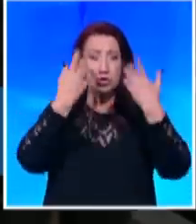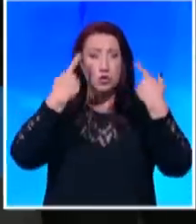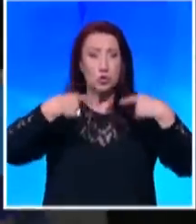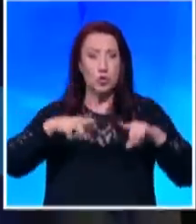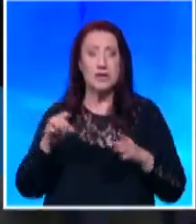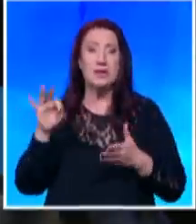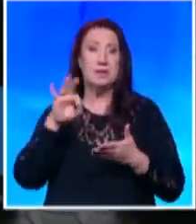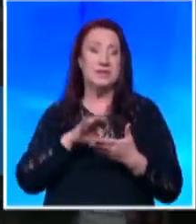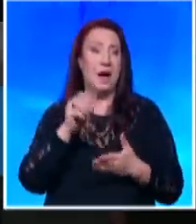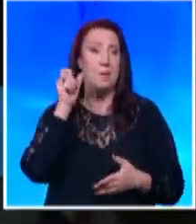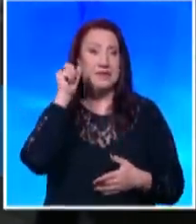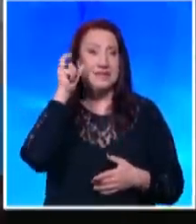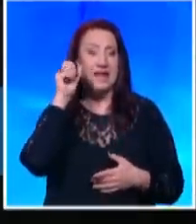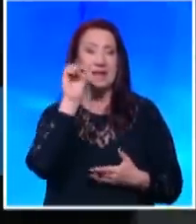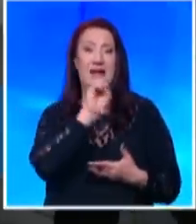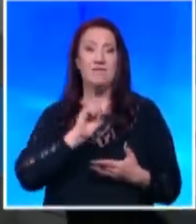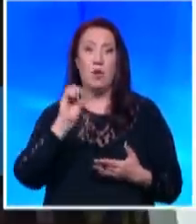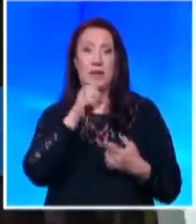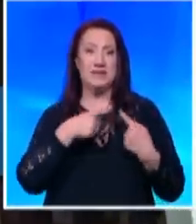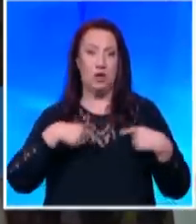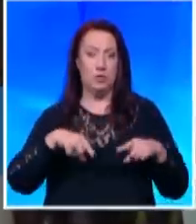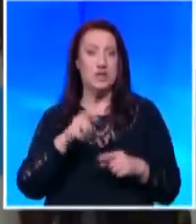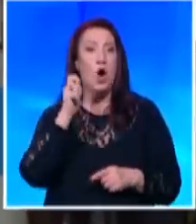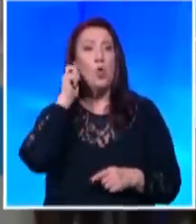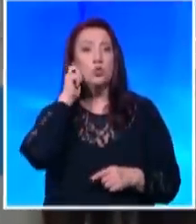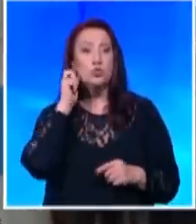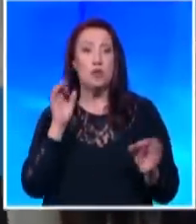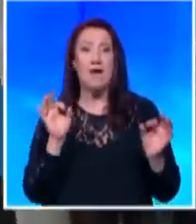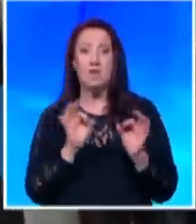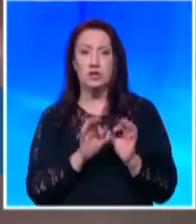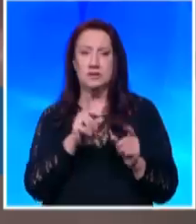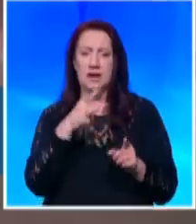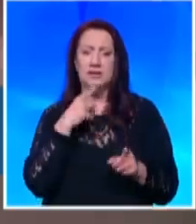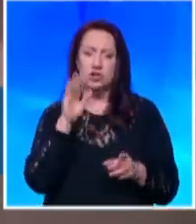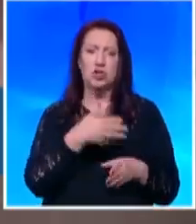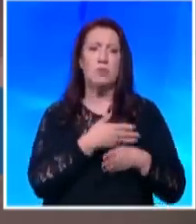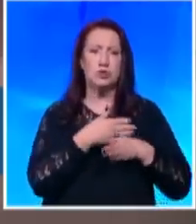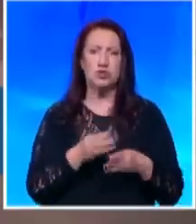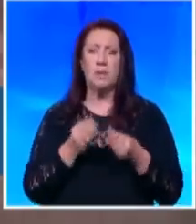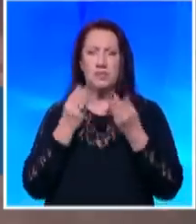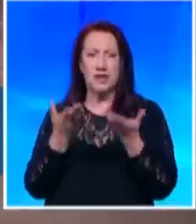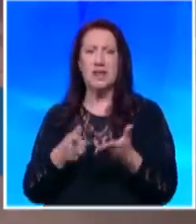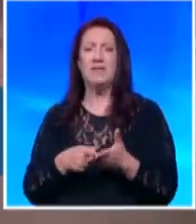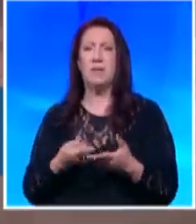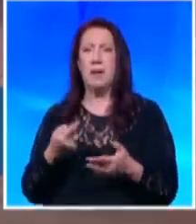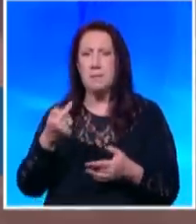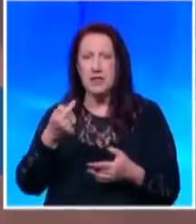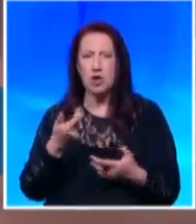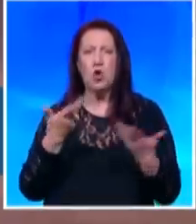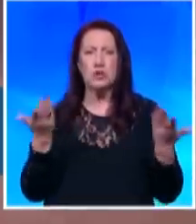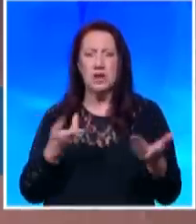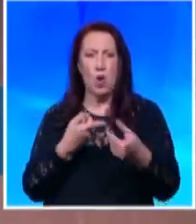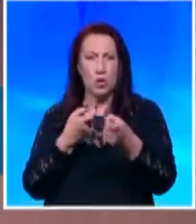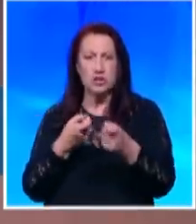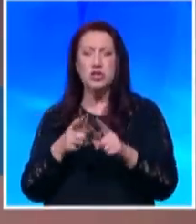Европейската комисия. Урсула фон дер Лайен увери, че Европа ще продължи да доставя муниции, да оказва финансова помощ на страната и